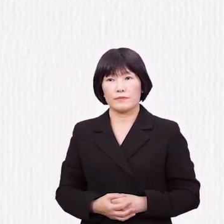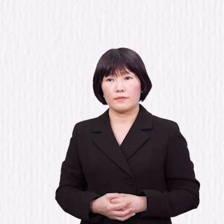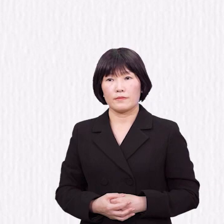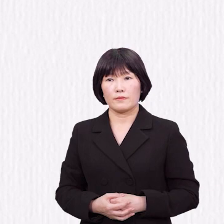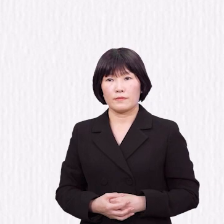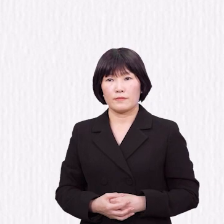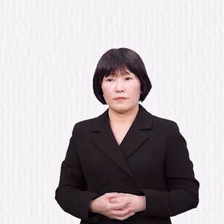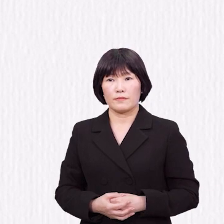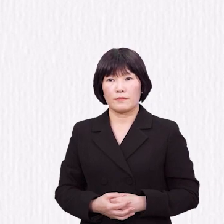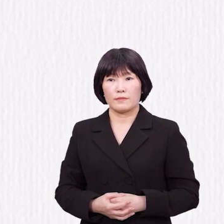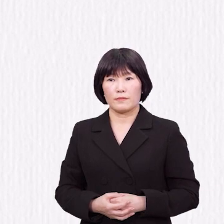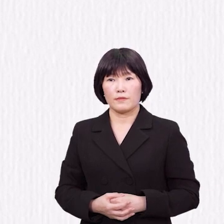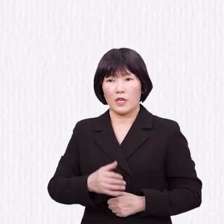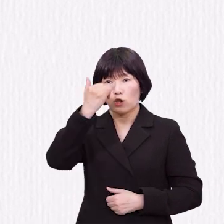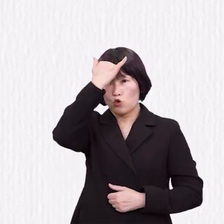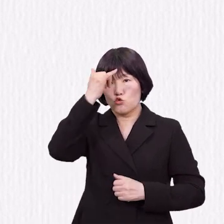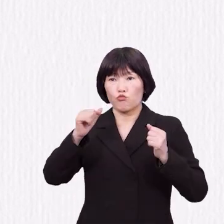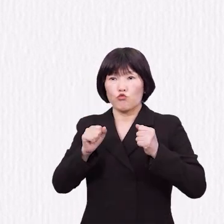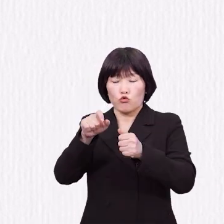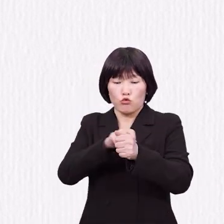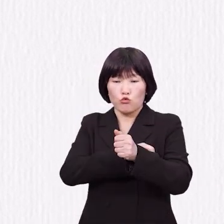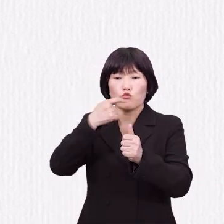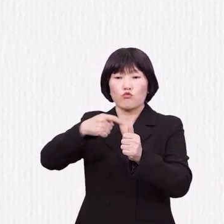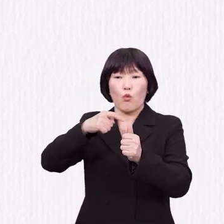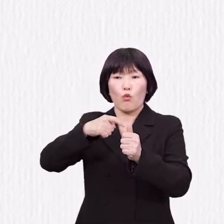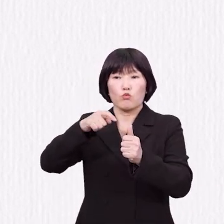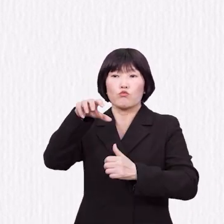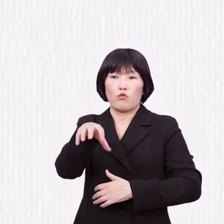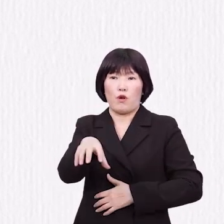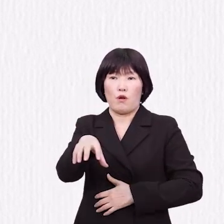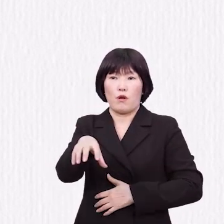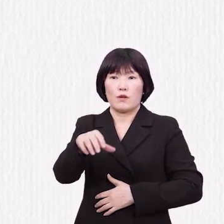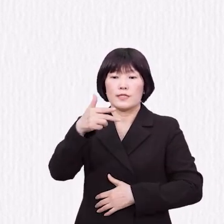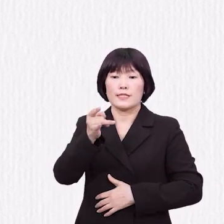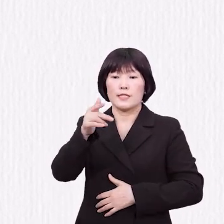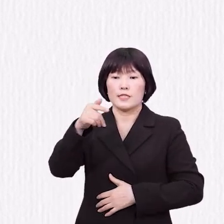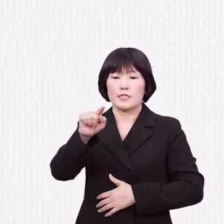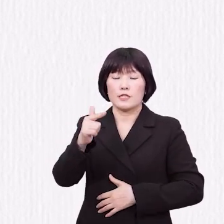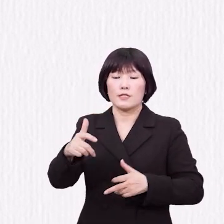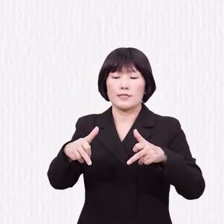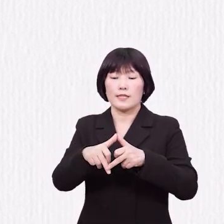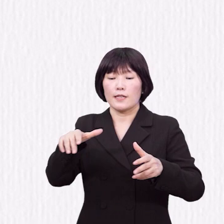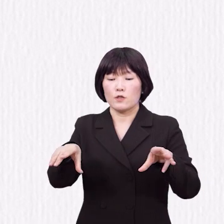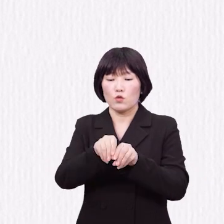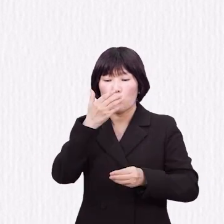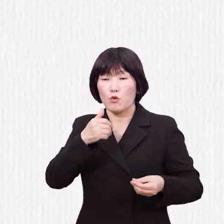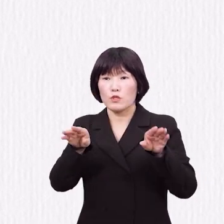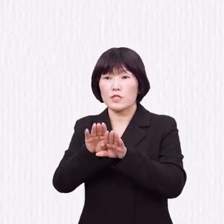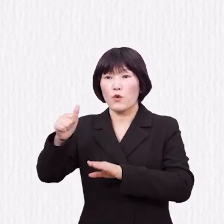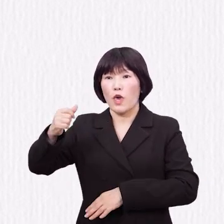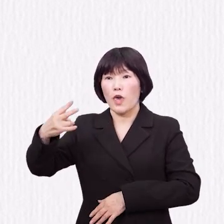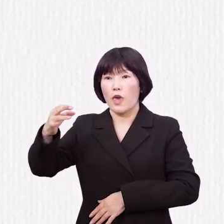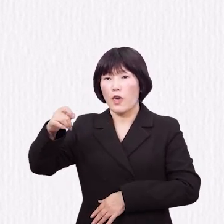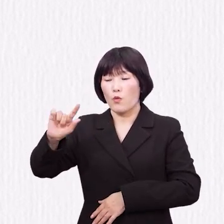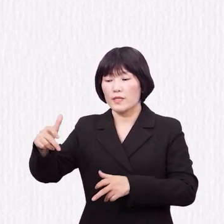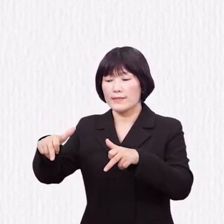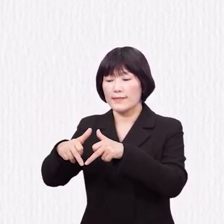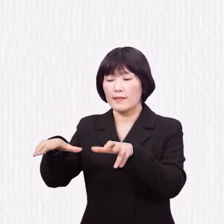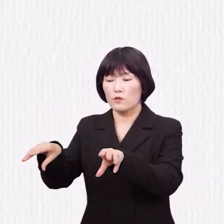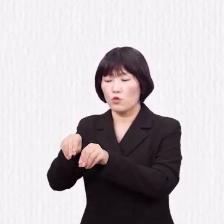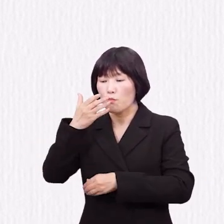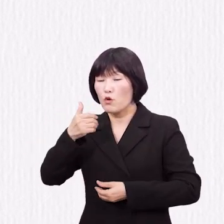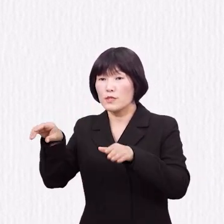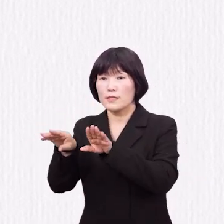충청북도 특수교육원에서는 제천 장애인 종합복지관, 해원 장애인 종합복지관을 통해 24명의